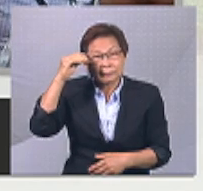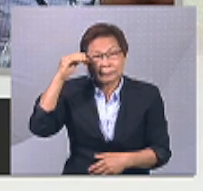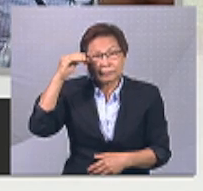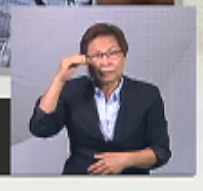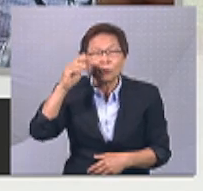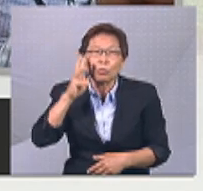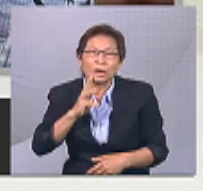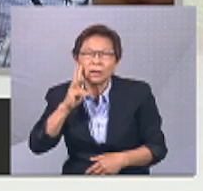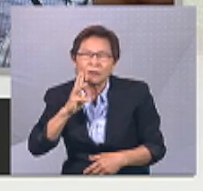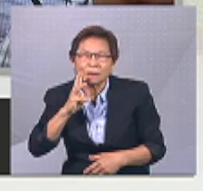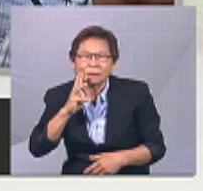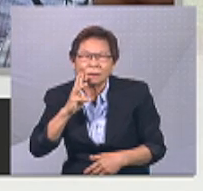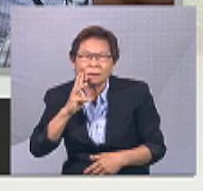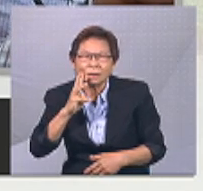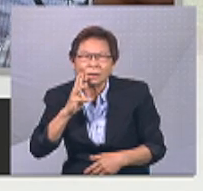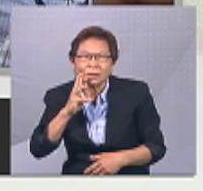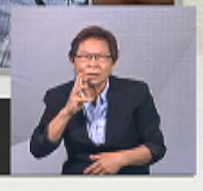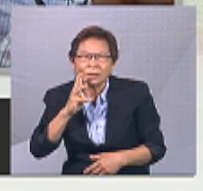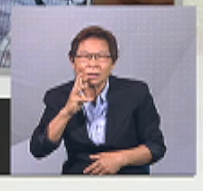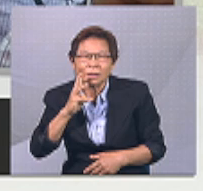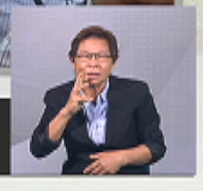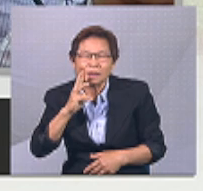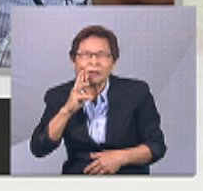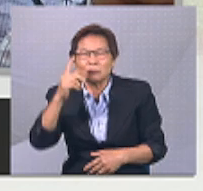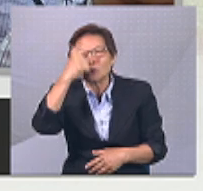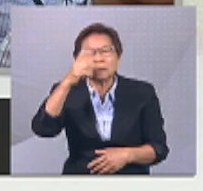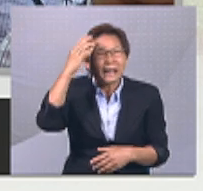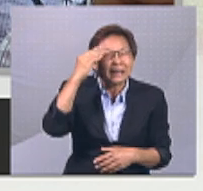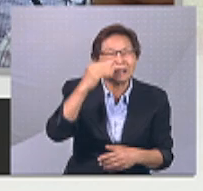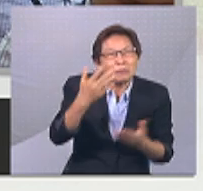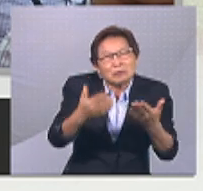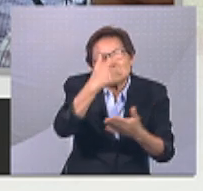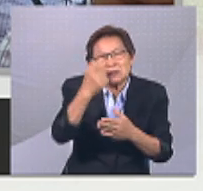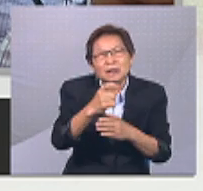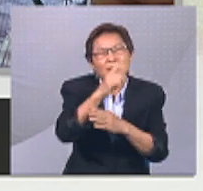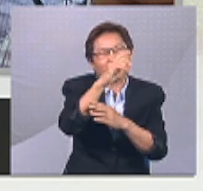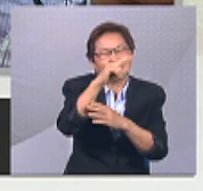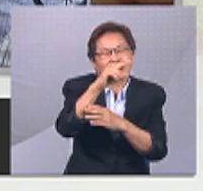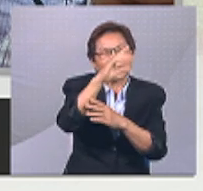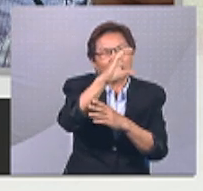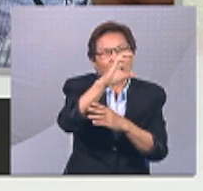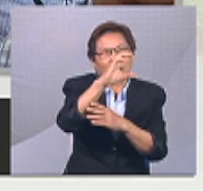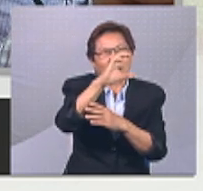wanita mungkin, adakah disebabkan oleh kromosom X? Okey, soalan kedua adalah